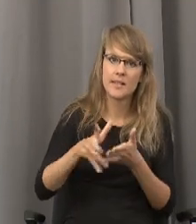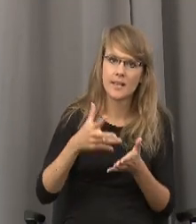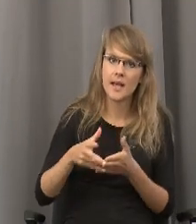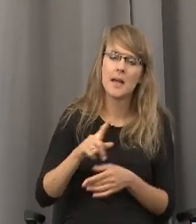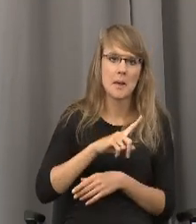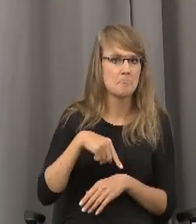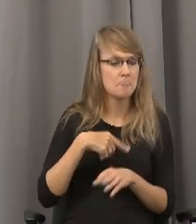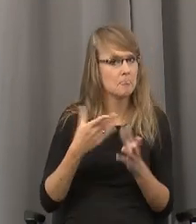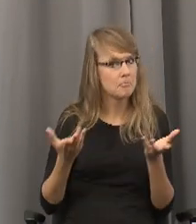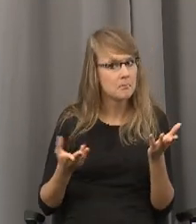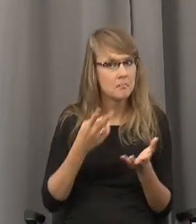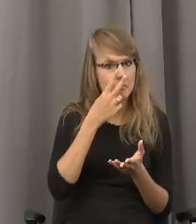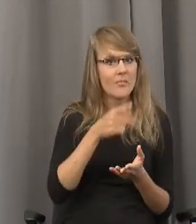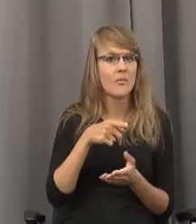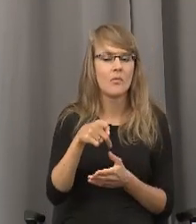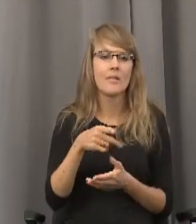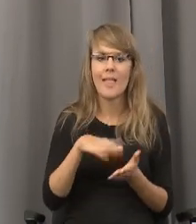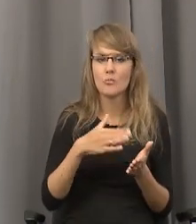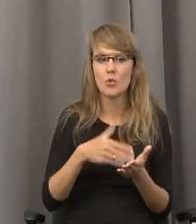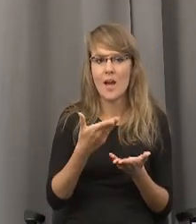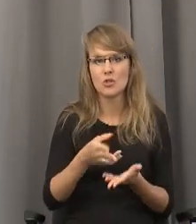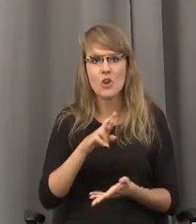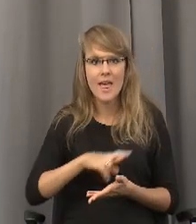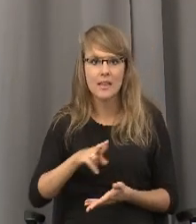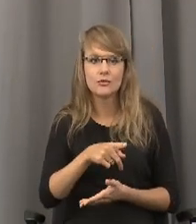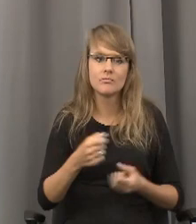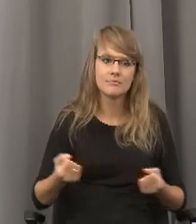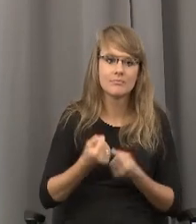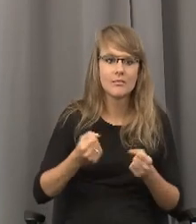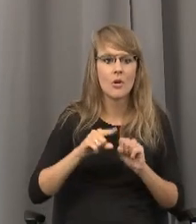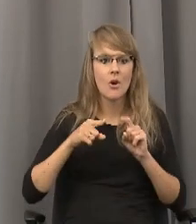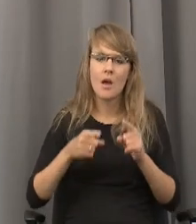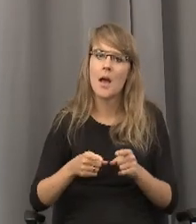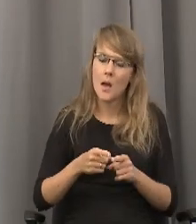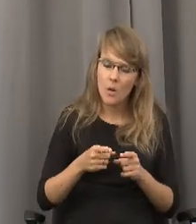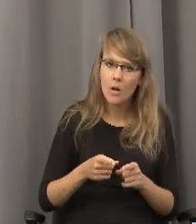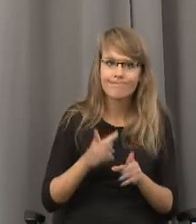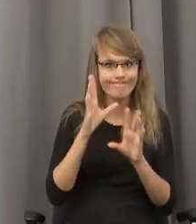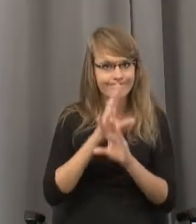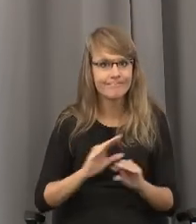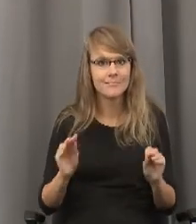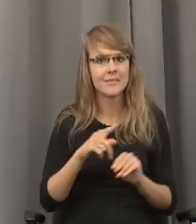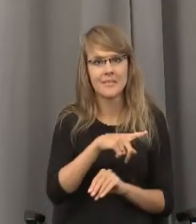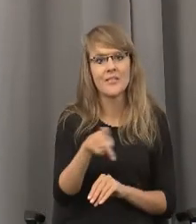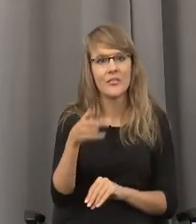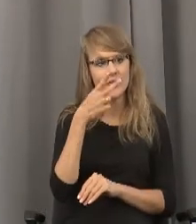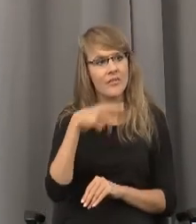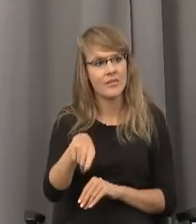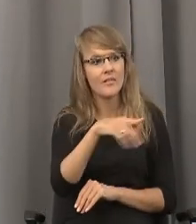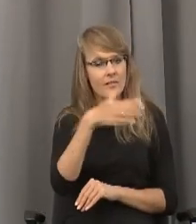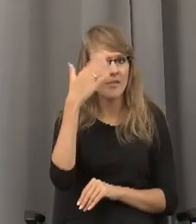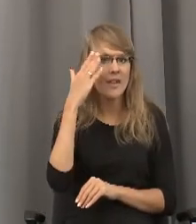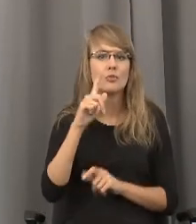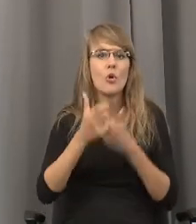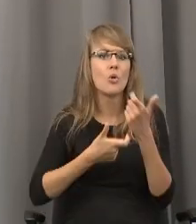takim inicjatywą, jak inicjatywa rzecznika dzisiejszej konferencji organizacji społecznych, to Państwo najlepiej wiecie, jak ustawić ten system pomocy